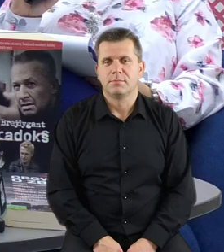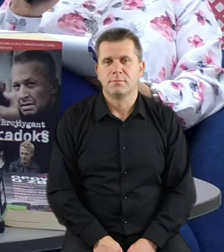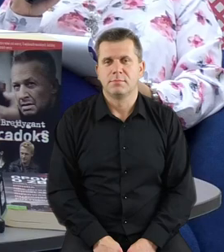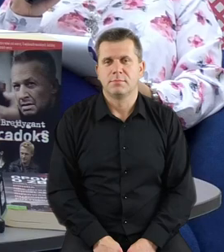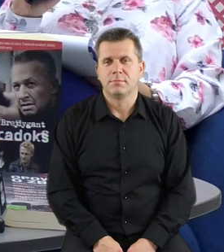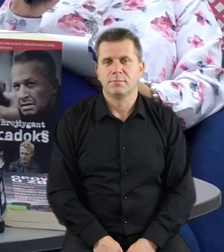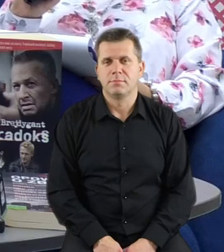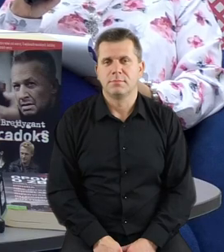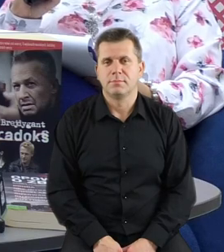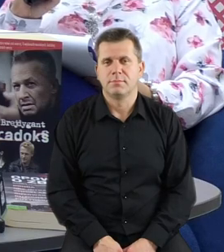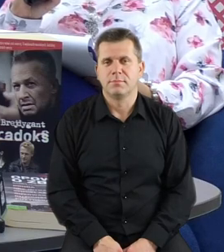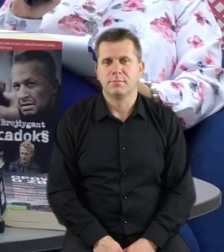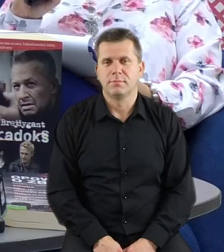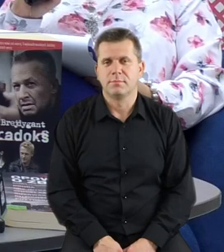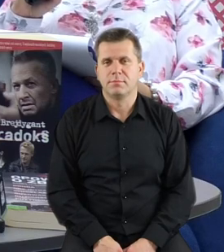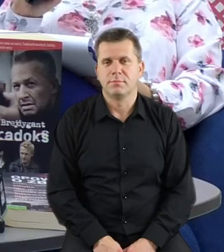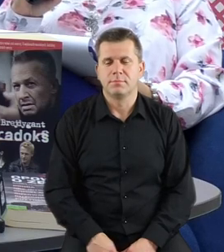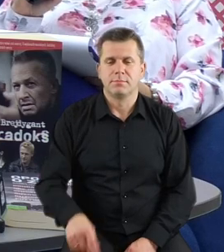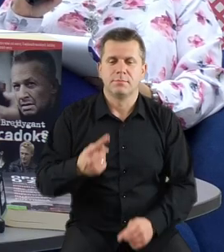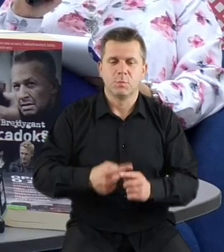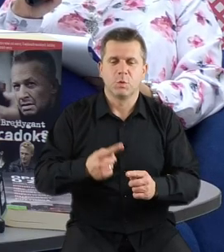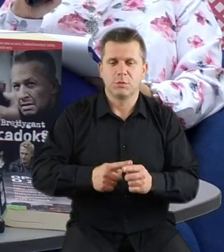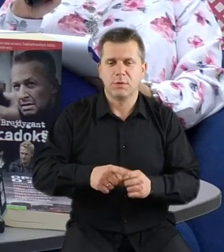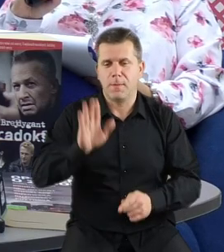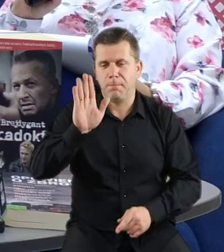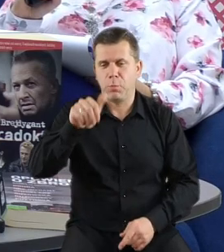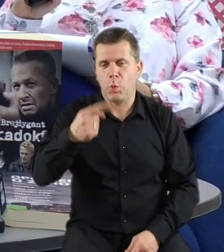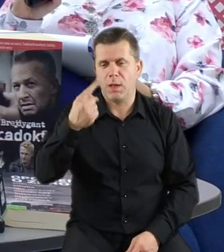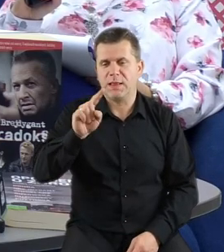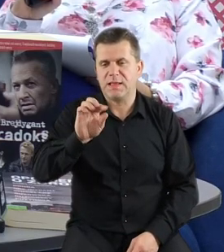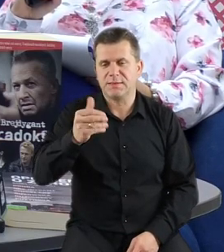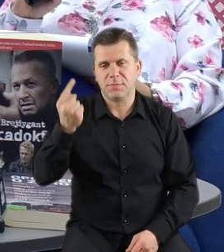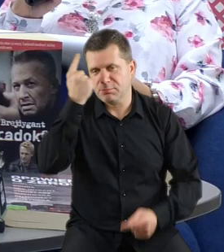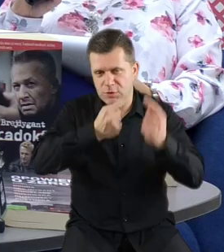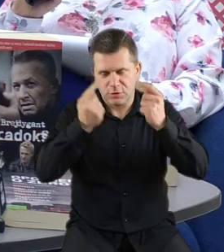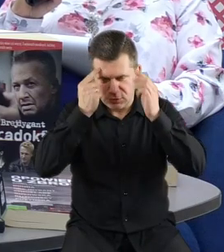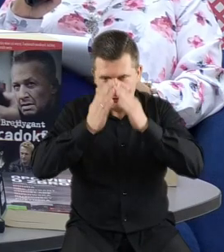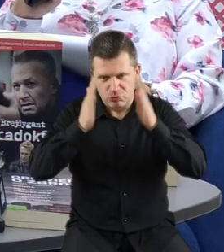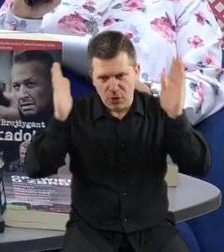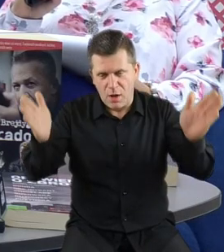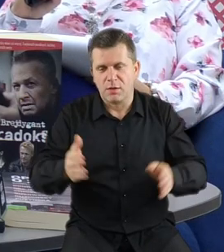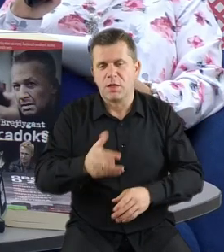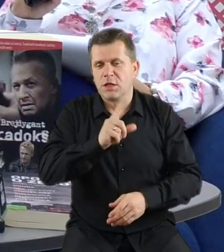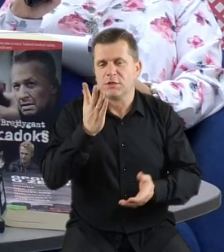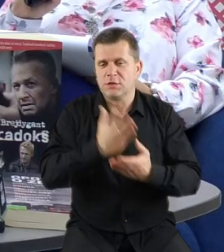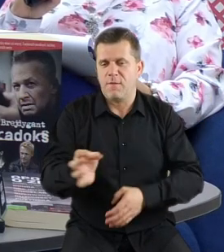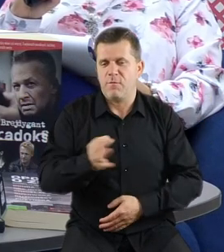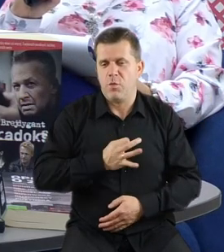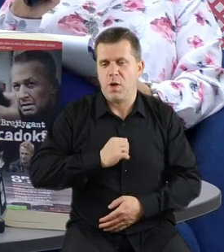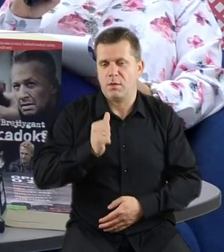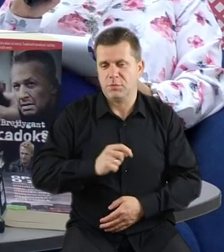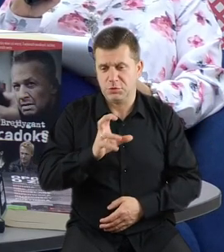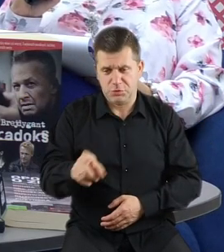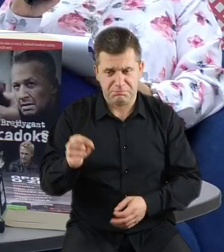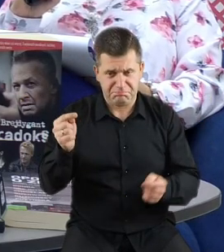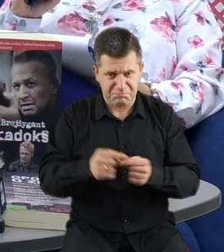bardziej jakby taki buddyzm troszkę. Myślenie szerszą perspektywą niż tylko własnym wnętrzem,